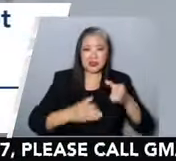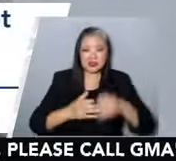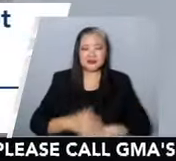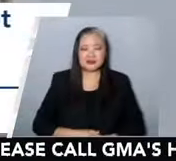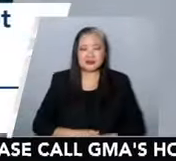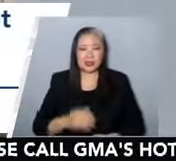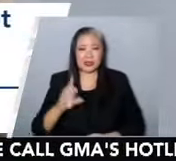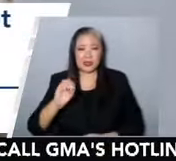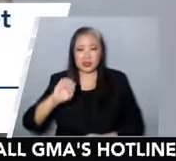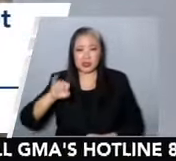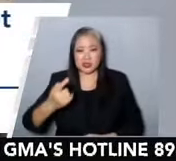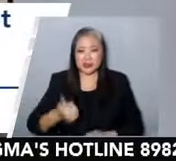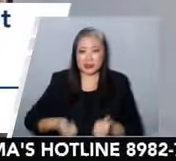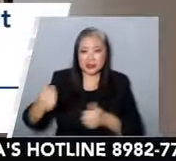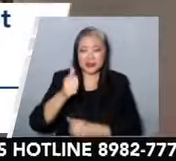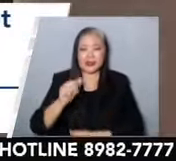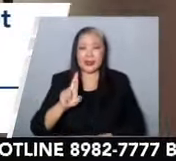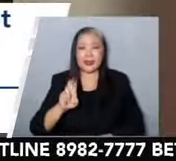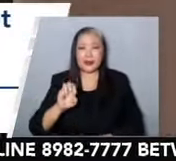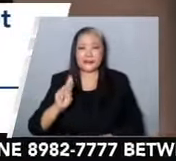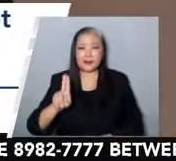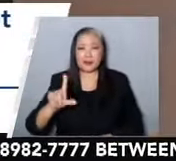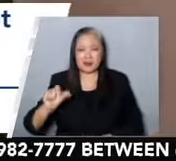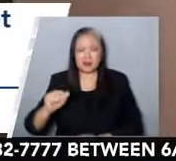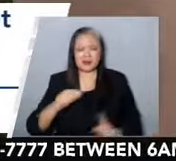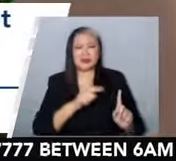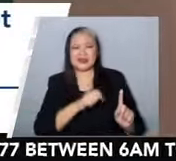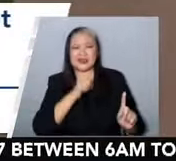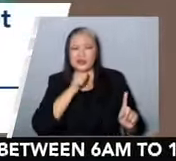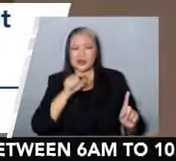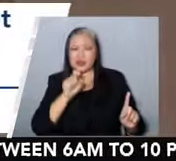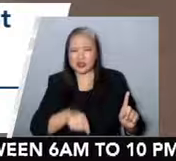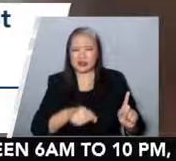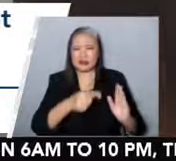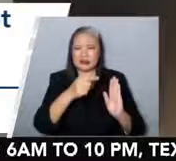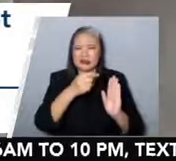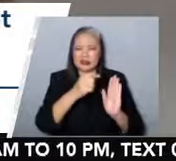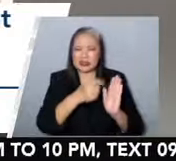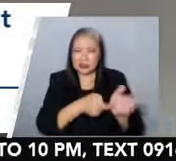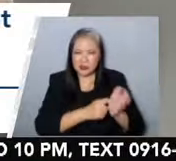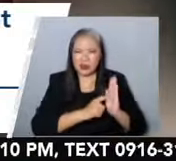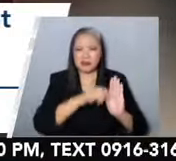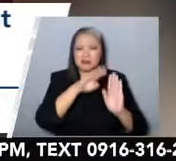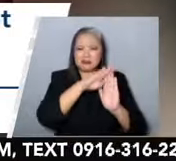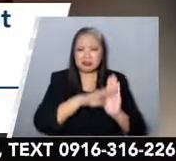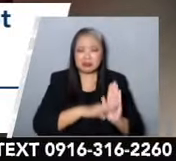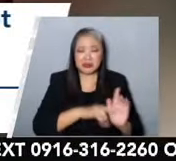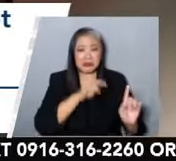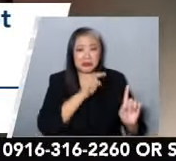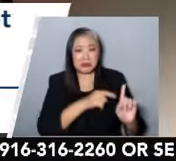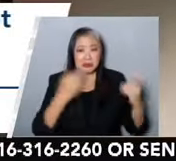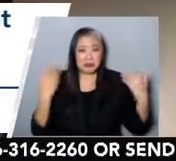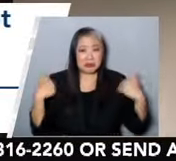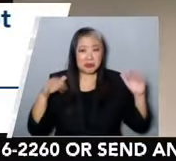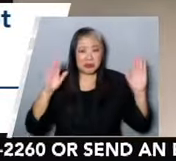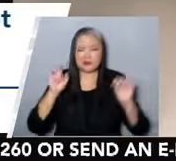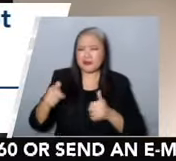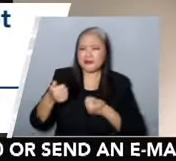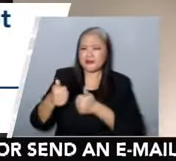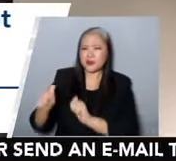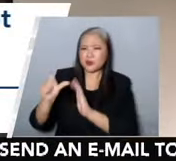pwedeng maglatag ng anumang kondisyon si Kibuloy para sa kanyang pagsuko. Batas daw ang masusunod at hindi si